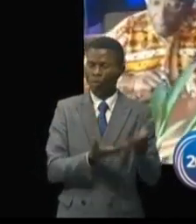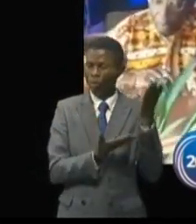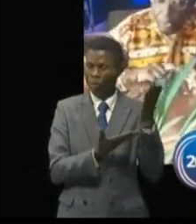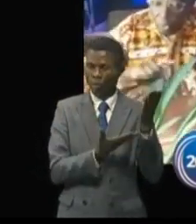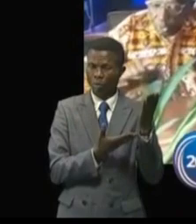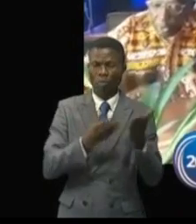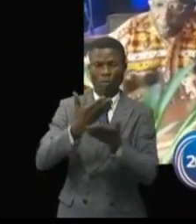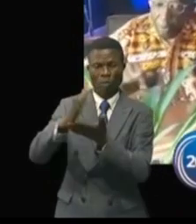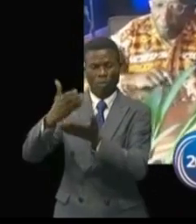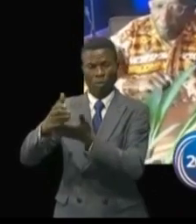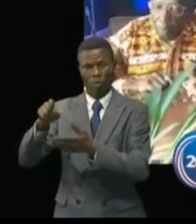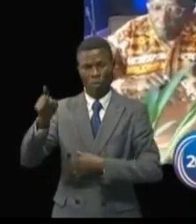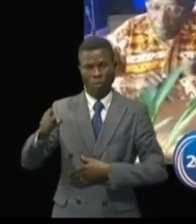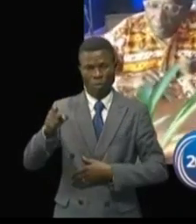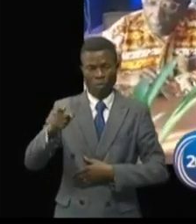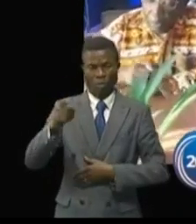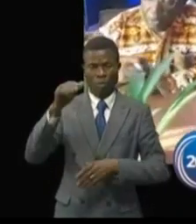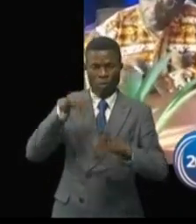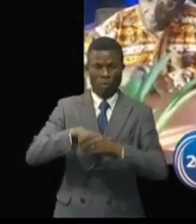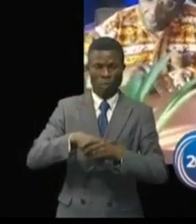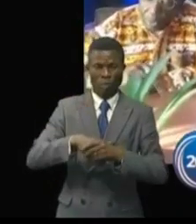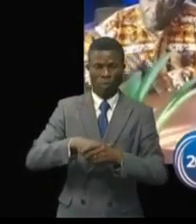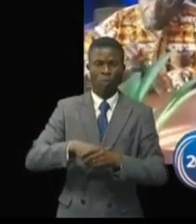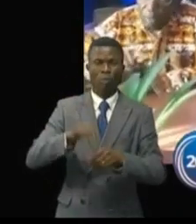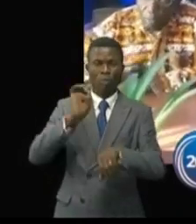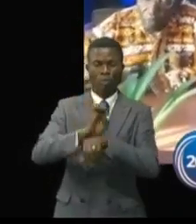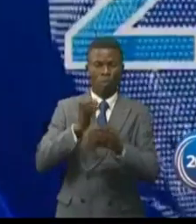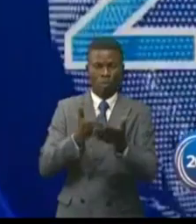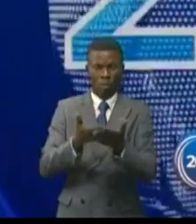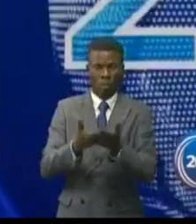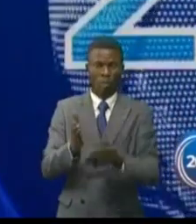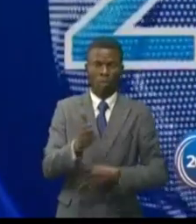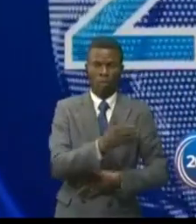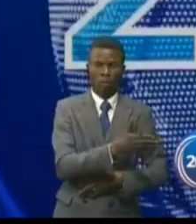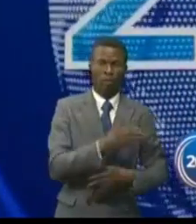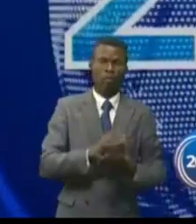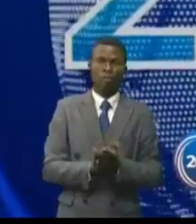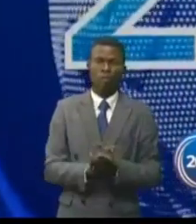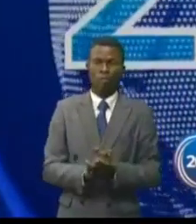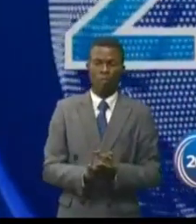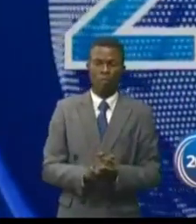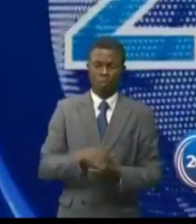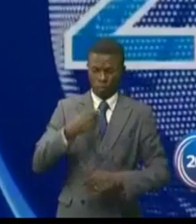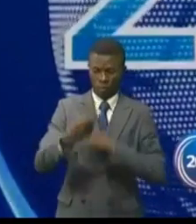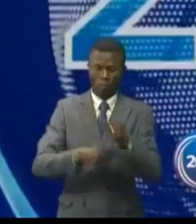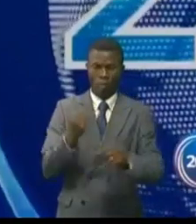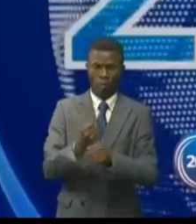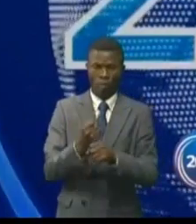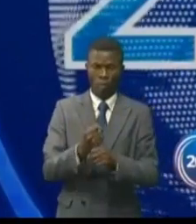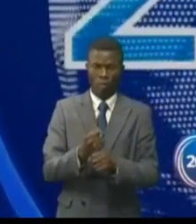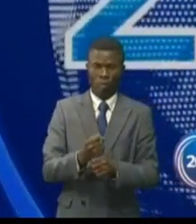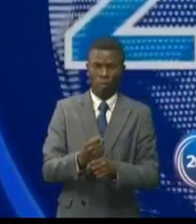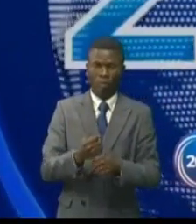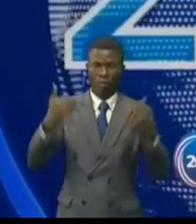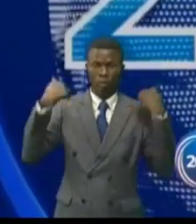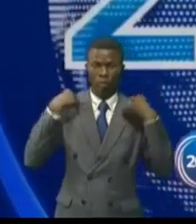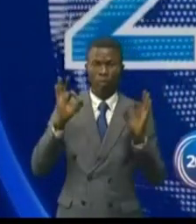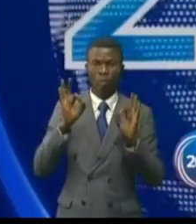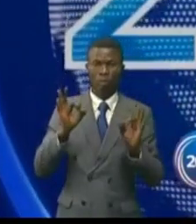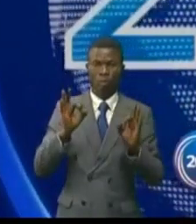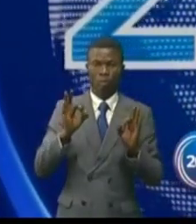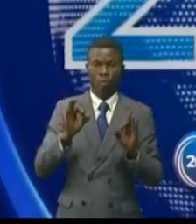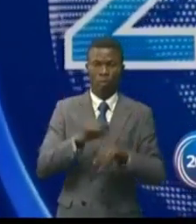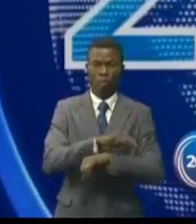par satellite du monde, situé dans l'État de Virginie. Prise des fonctions aujourd'hui des nouveaux dirigeants à